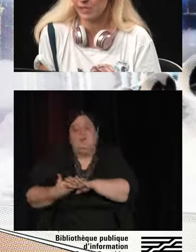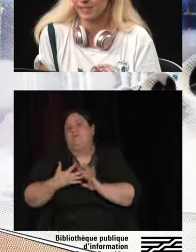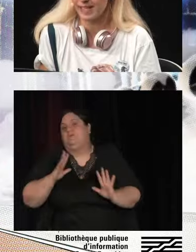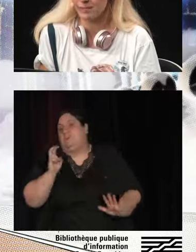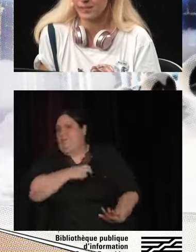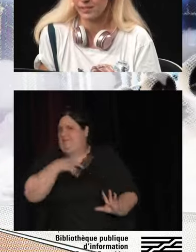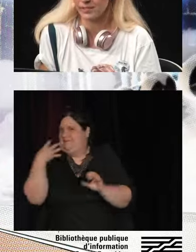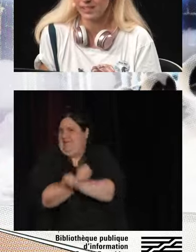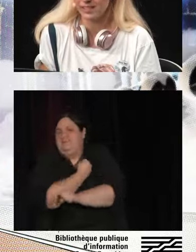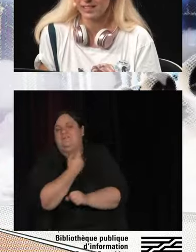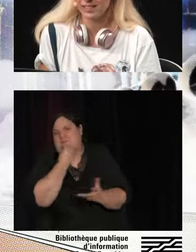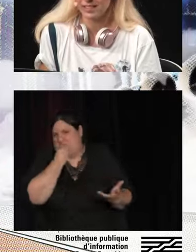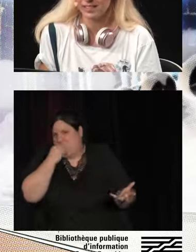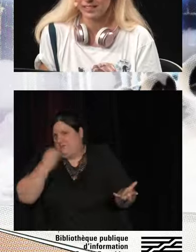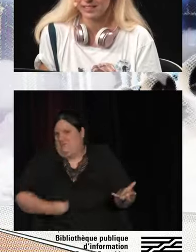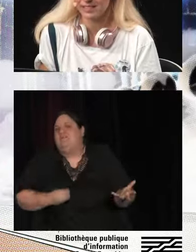C'est une vraie étape et